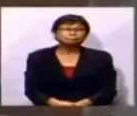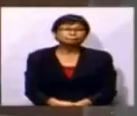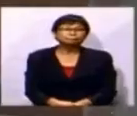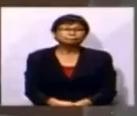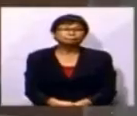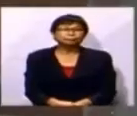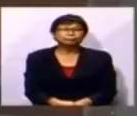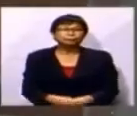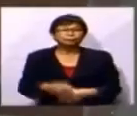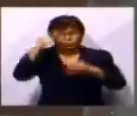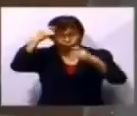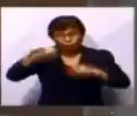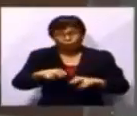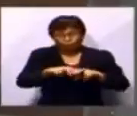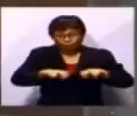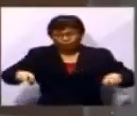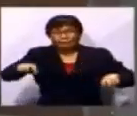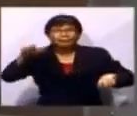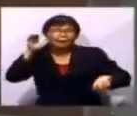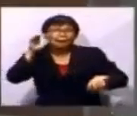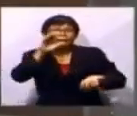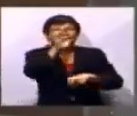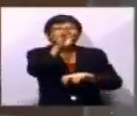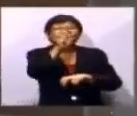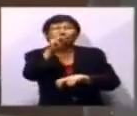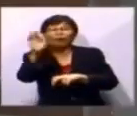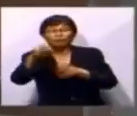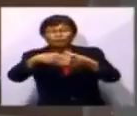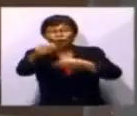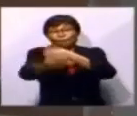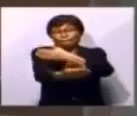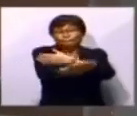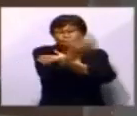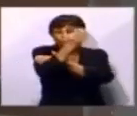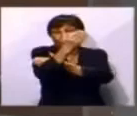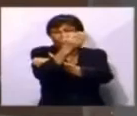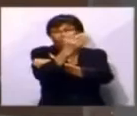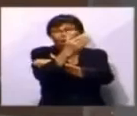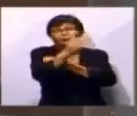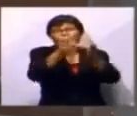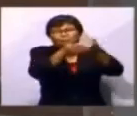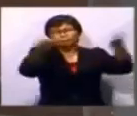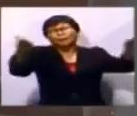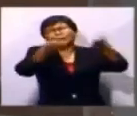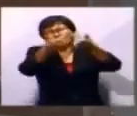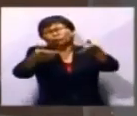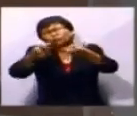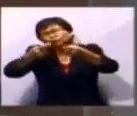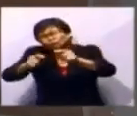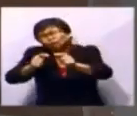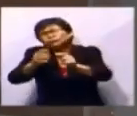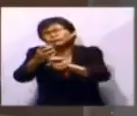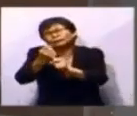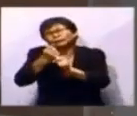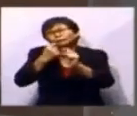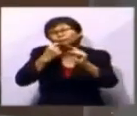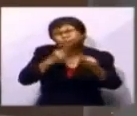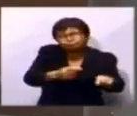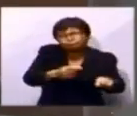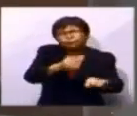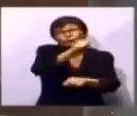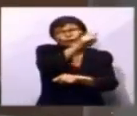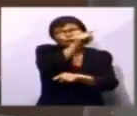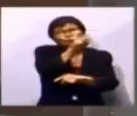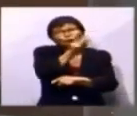baik saja keputusan panel pendengaran BWF dikeluarkan pagi tadi. Beberapa media cuba mendapatkan reaksi Zul Fadli